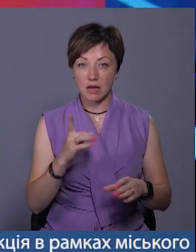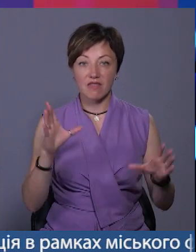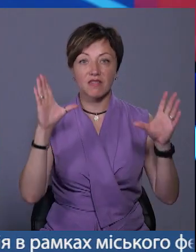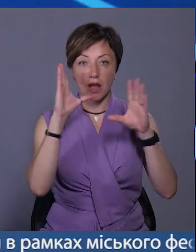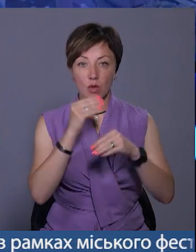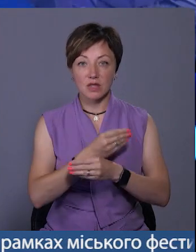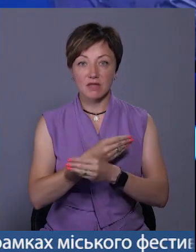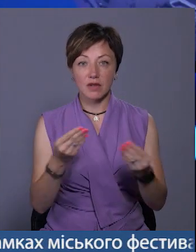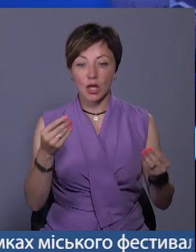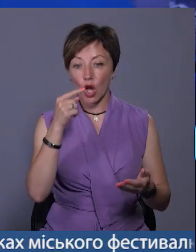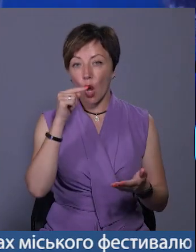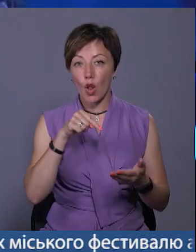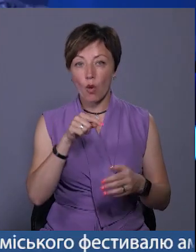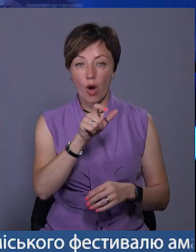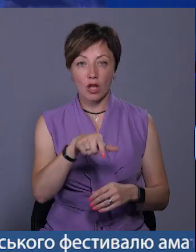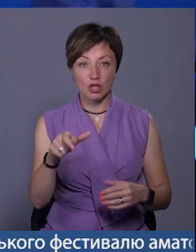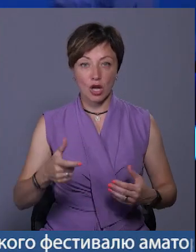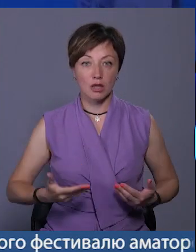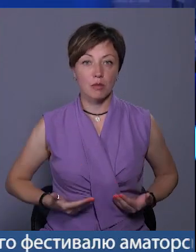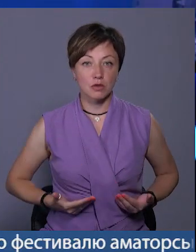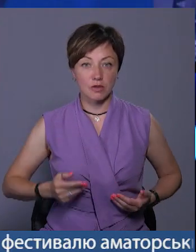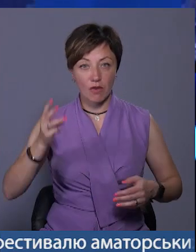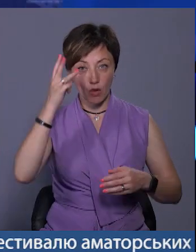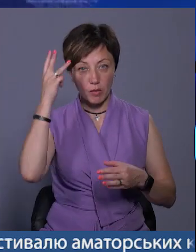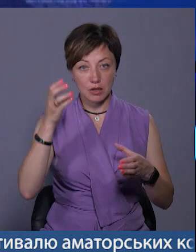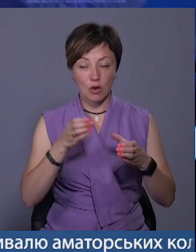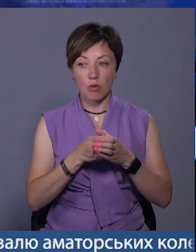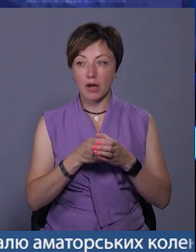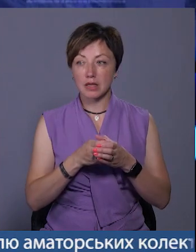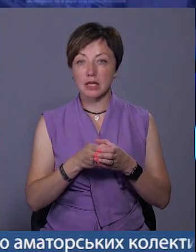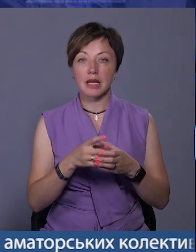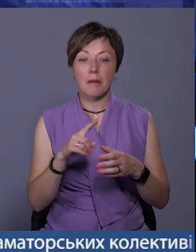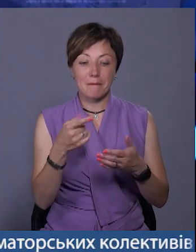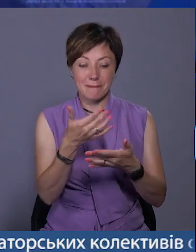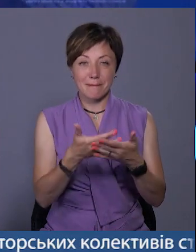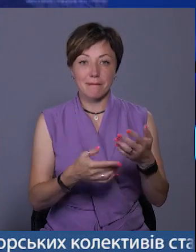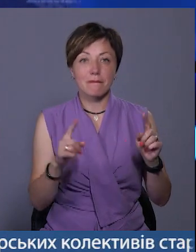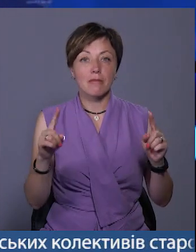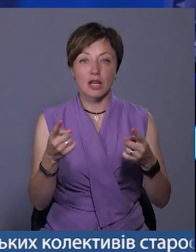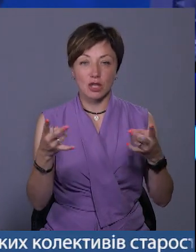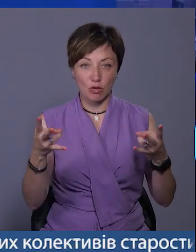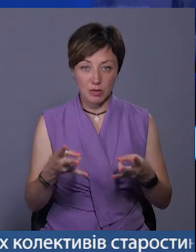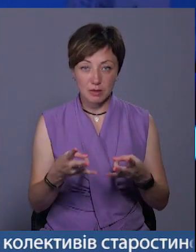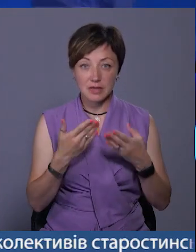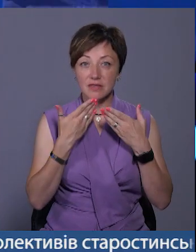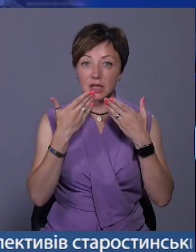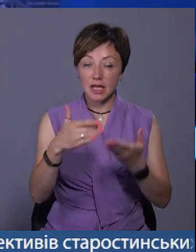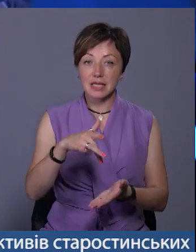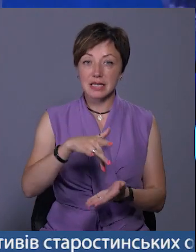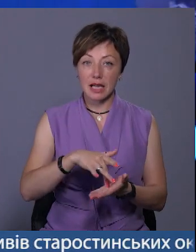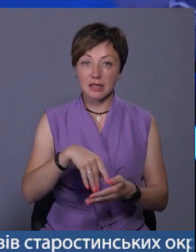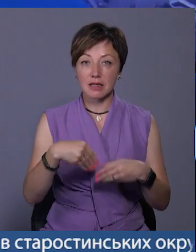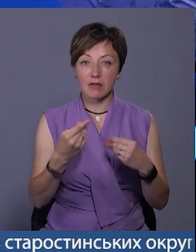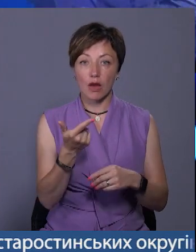вдалося видати луганчанам, які проживають у Хмельницькій громаді. За речами першої необхідності вони звертаються до Центру